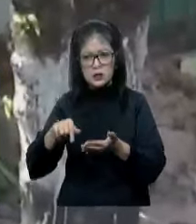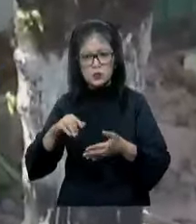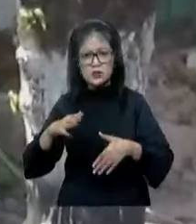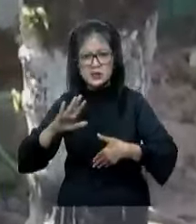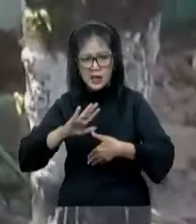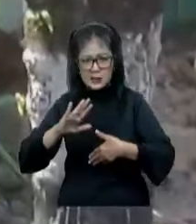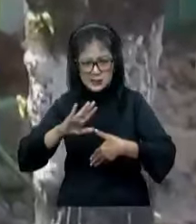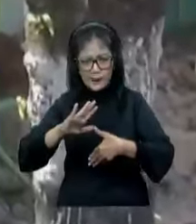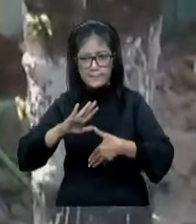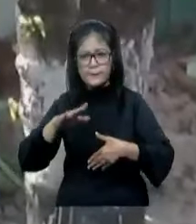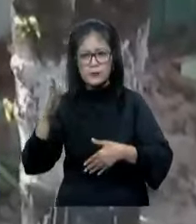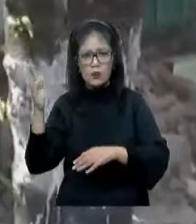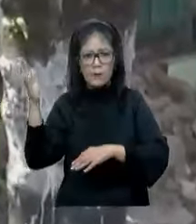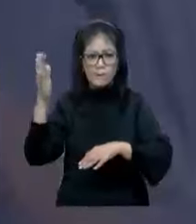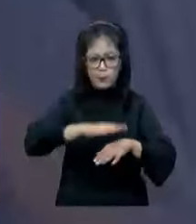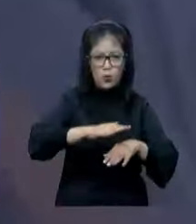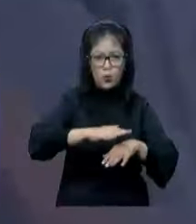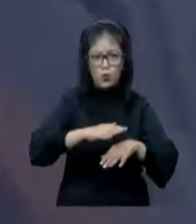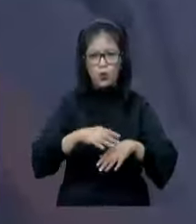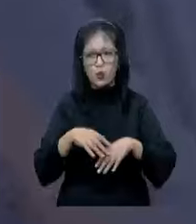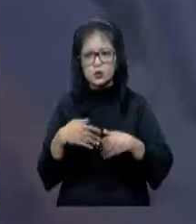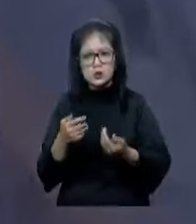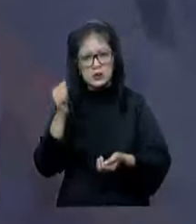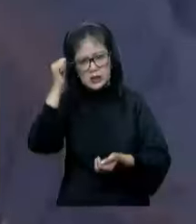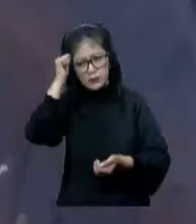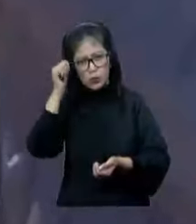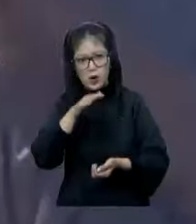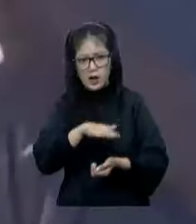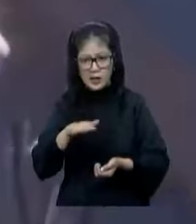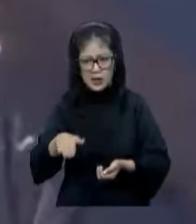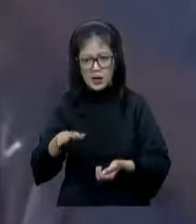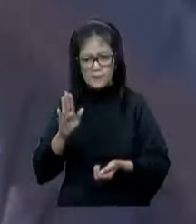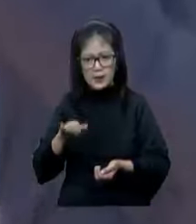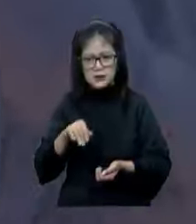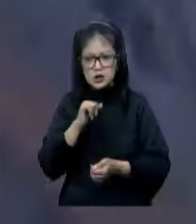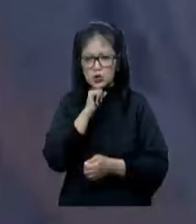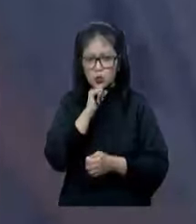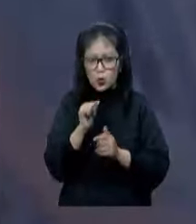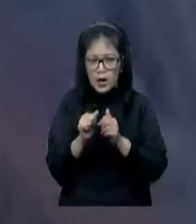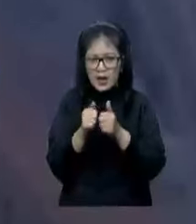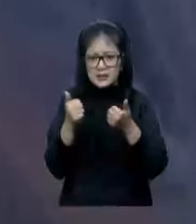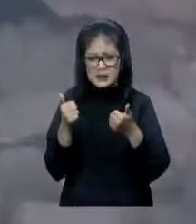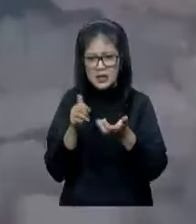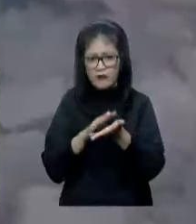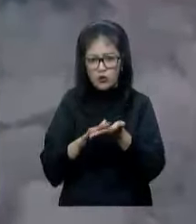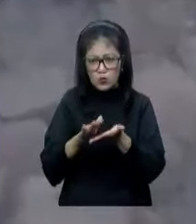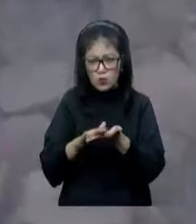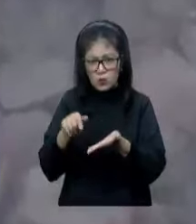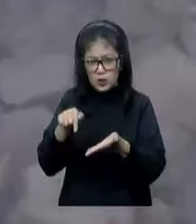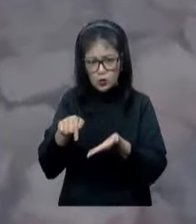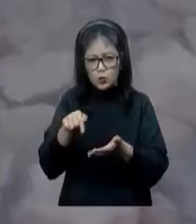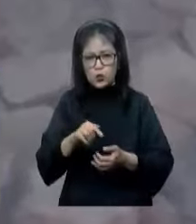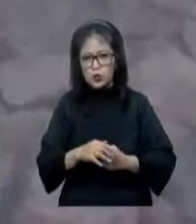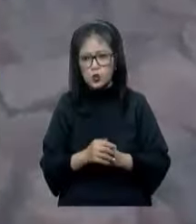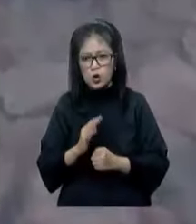ambruk. Naas, reruntuhan tembok menimpa ibu dan anak pelanggan yang tengah menunggu hasil fotokopian dokumen.